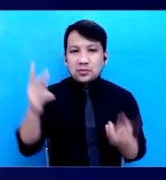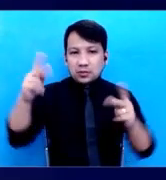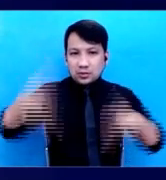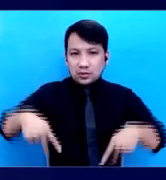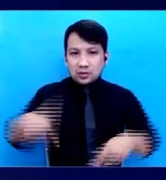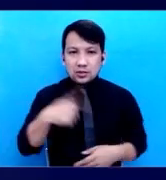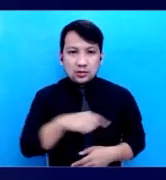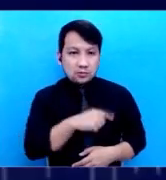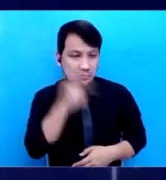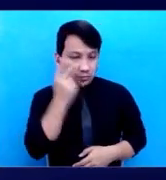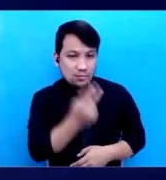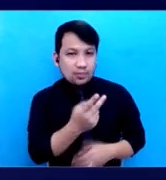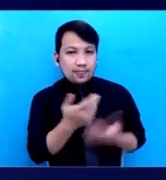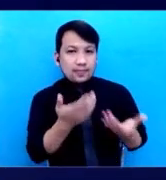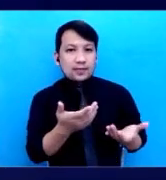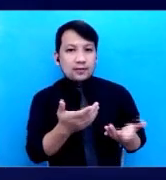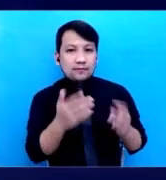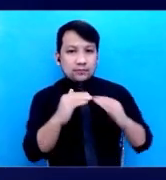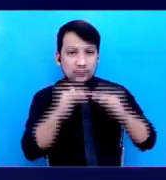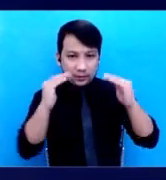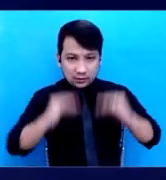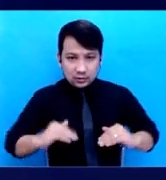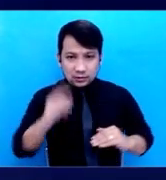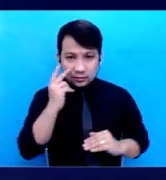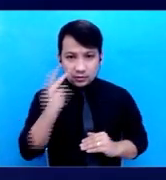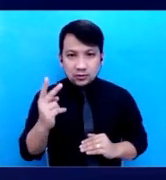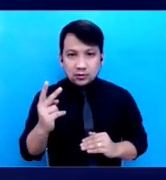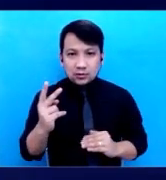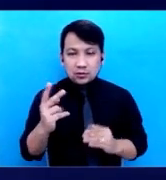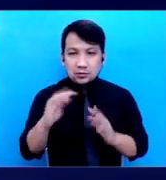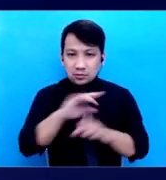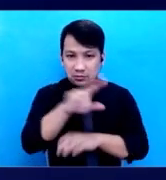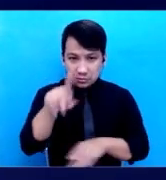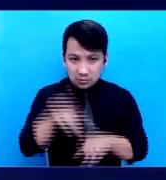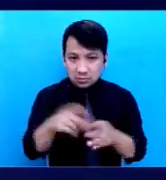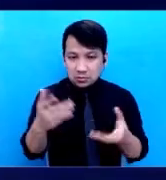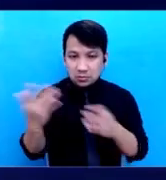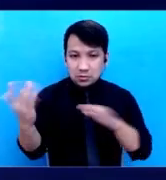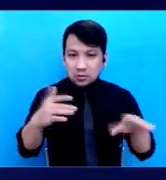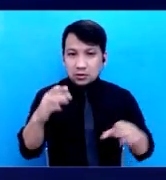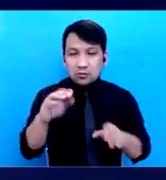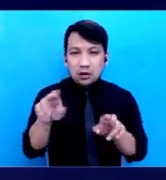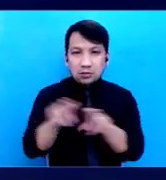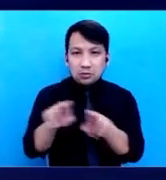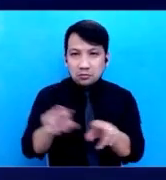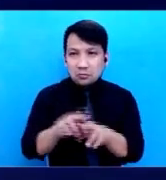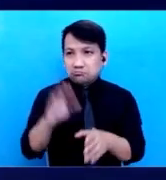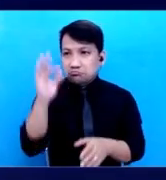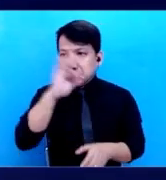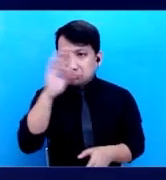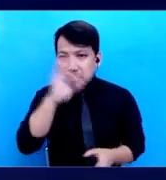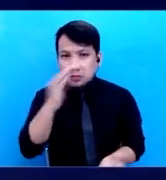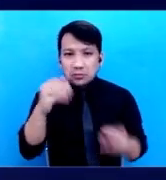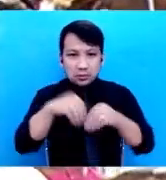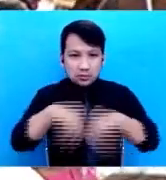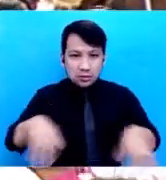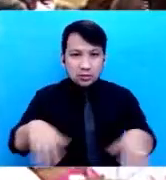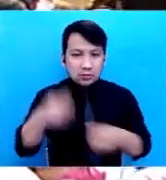nakakita ng ganitong level ng partisipasyon mula sa mga ordinaryong Pilipino sa isang